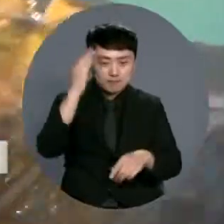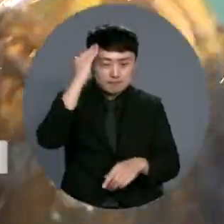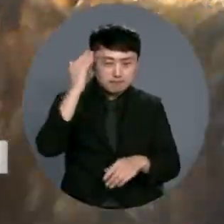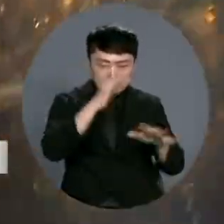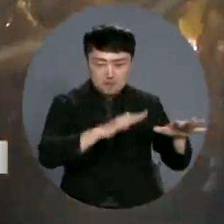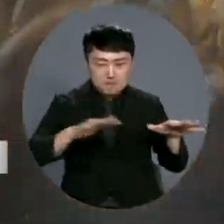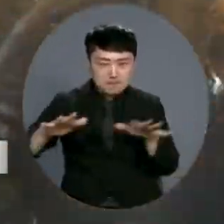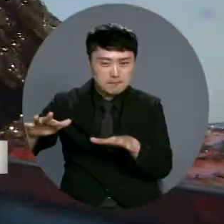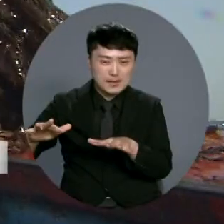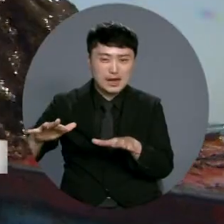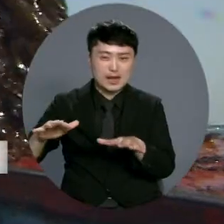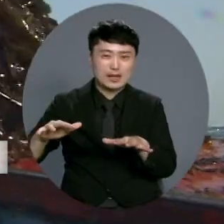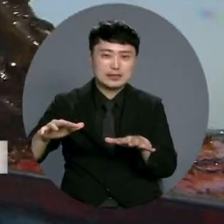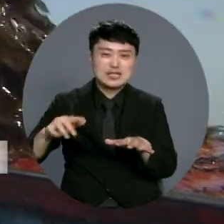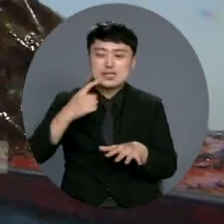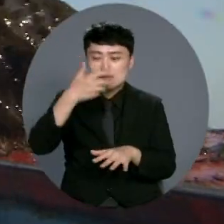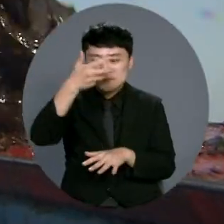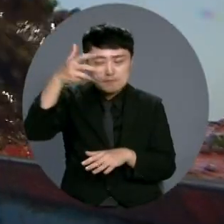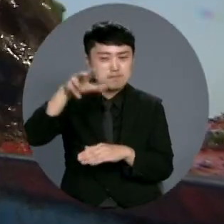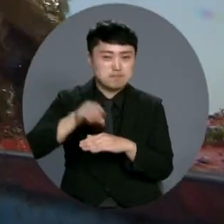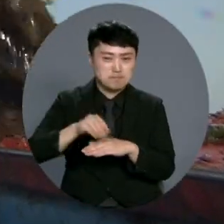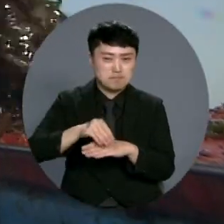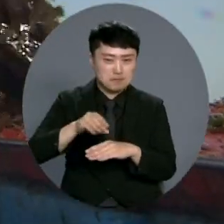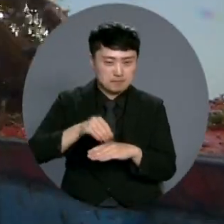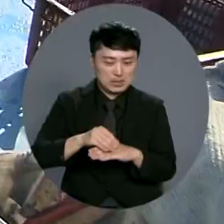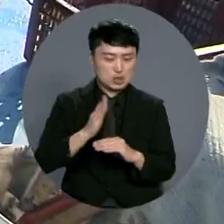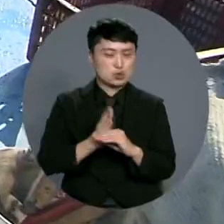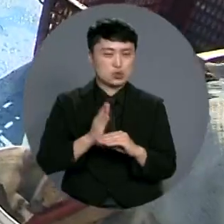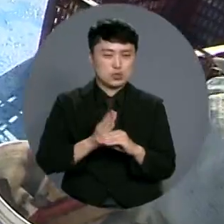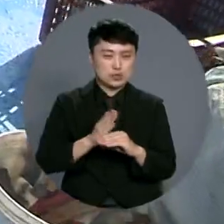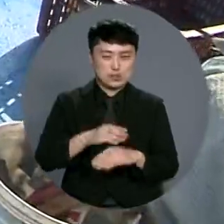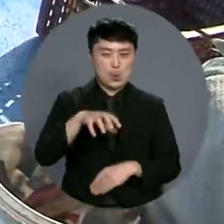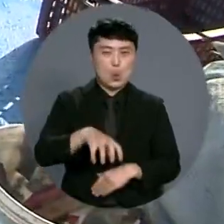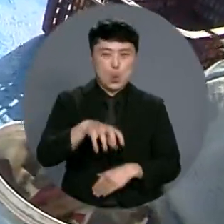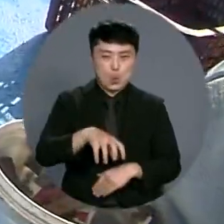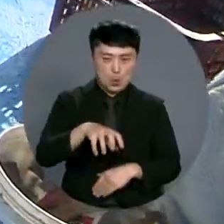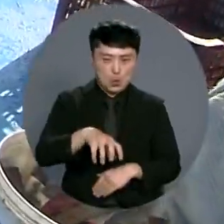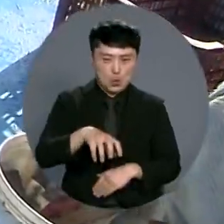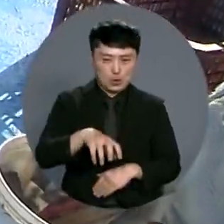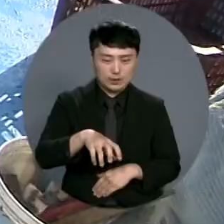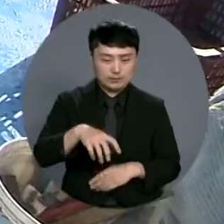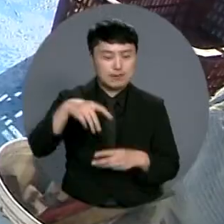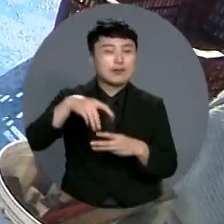해조류 블루카본 연구 교육 정책의 허브 역할을 할 환동의